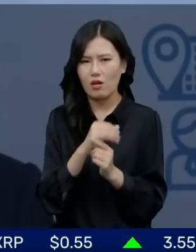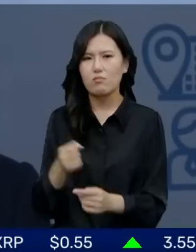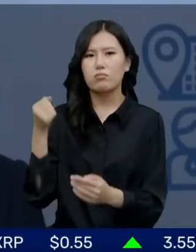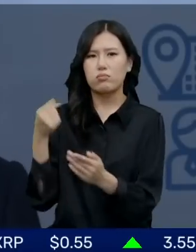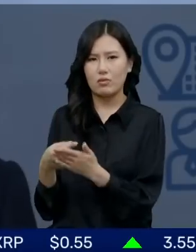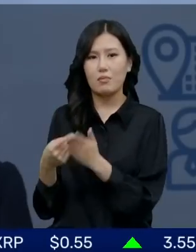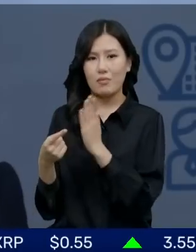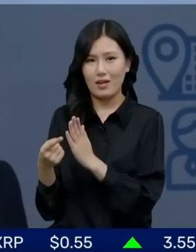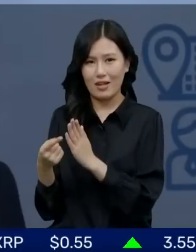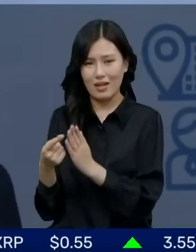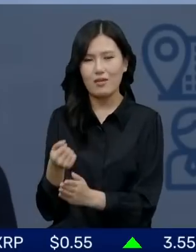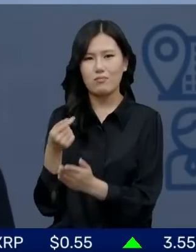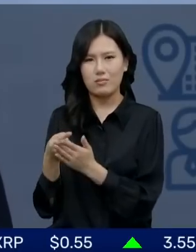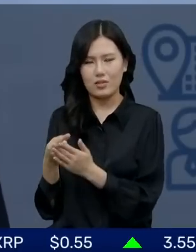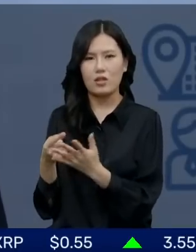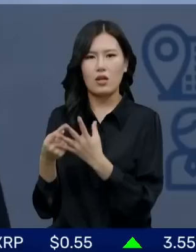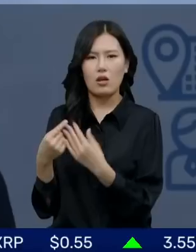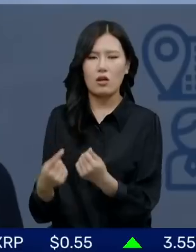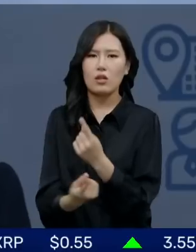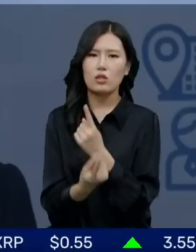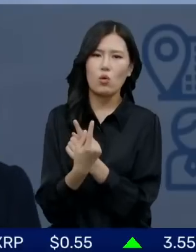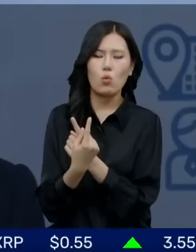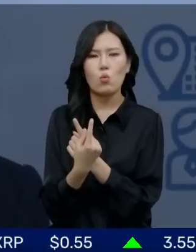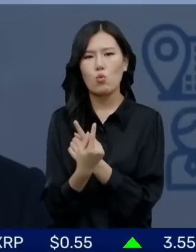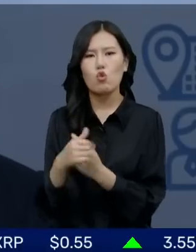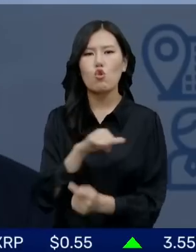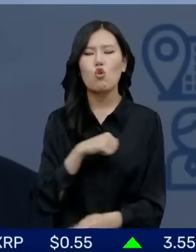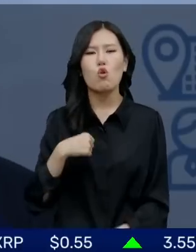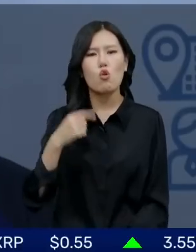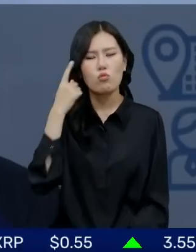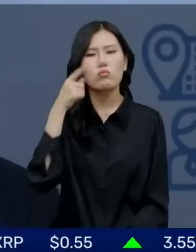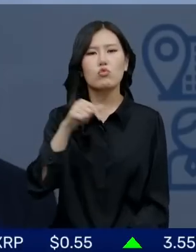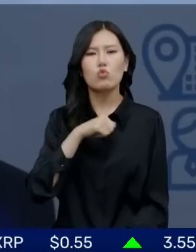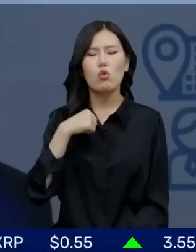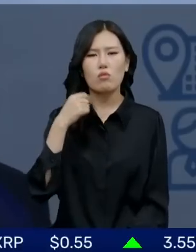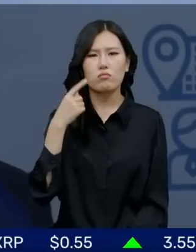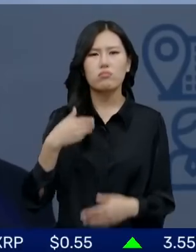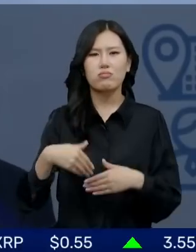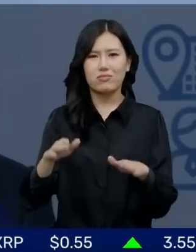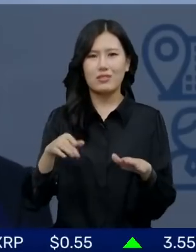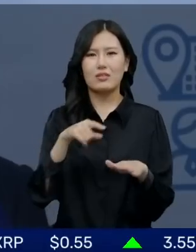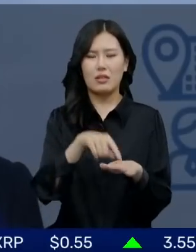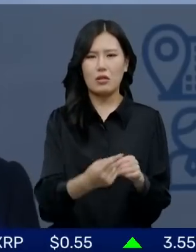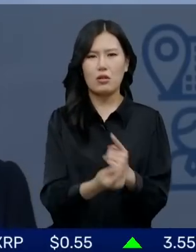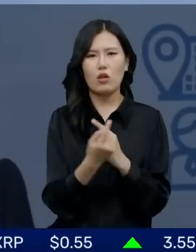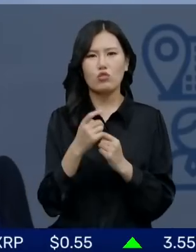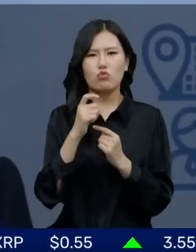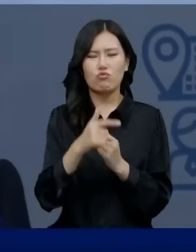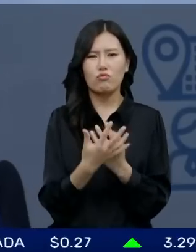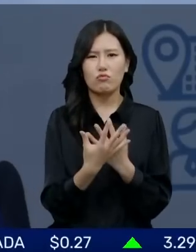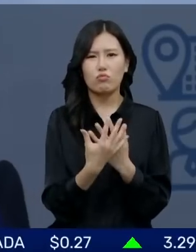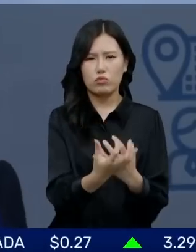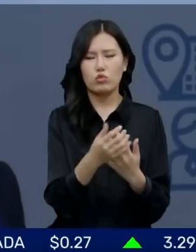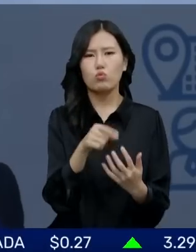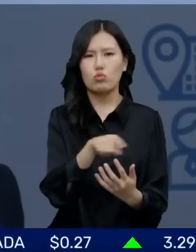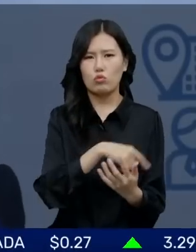мөрдөхгүй юу гэдэг өөрөө сайн дурын асуудал болчиход байгаа учраас стандарт өөрөө зөвх хэмжээнд мөрдөгдөхгүй байгаа байхгүй. Тийм